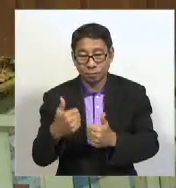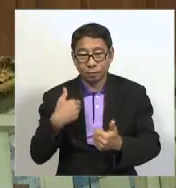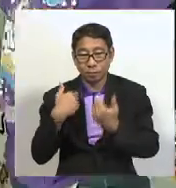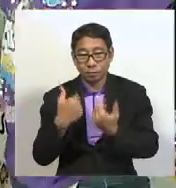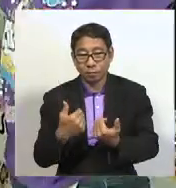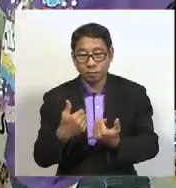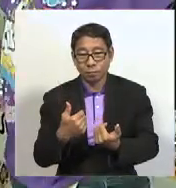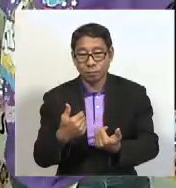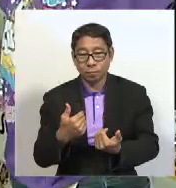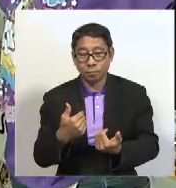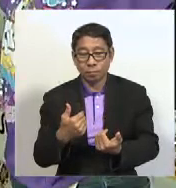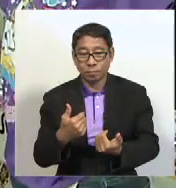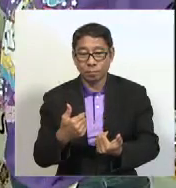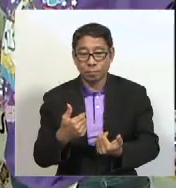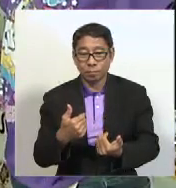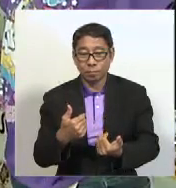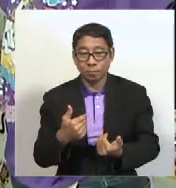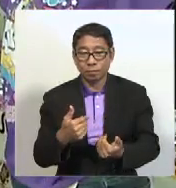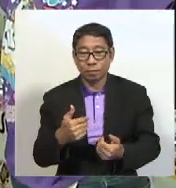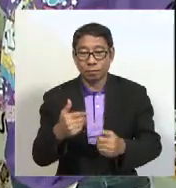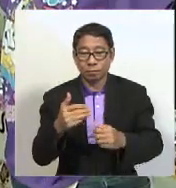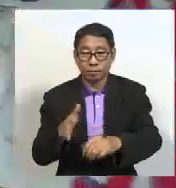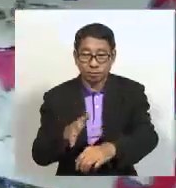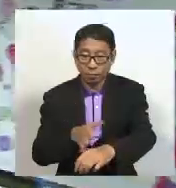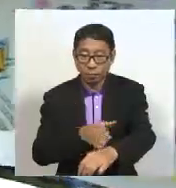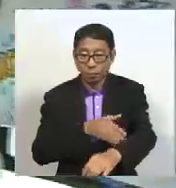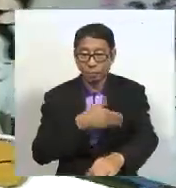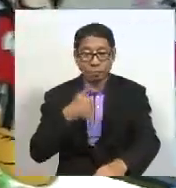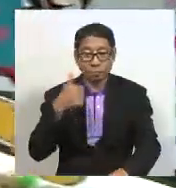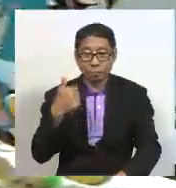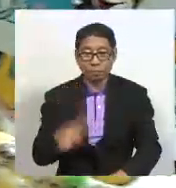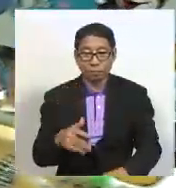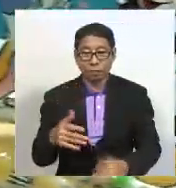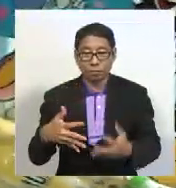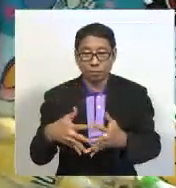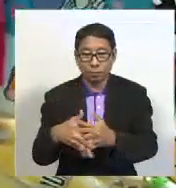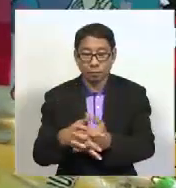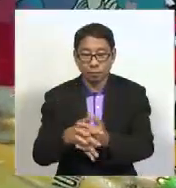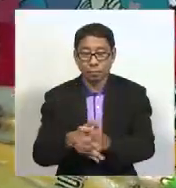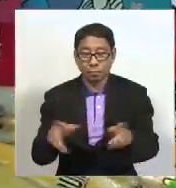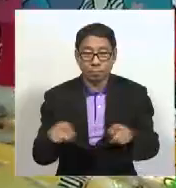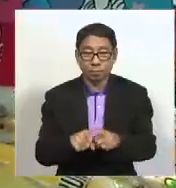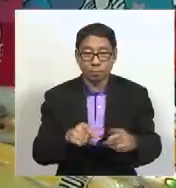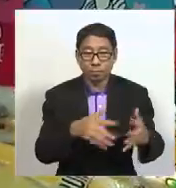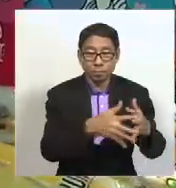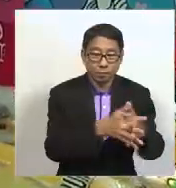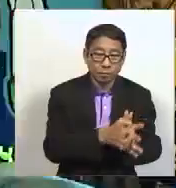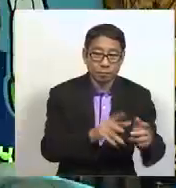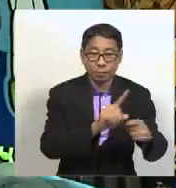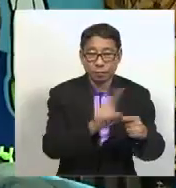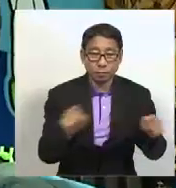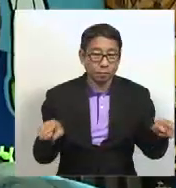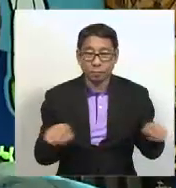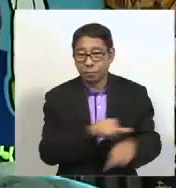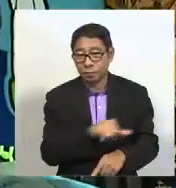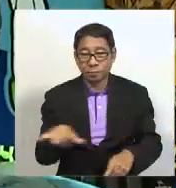แล้วก็ไม่นานแป๊บนึงเดี๋ยวเงินก็เข้ากระเป๋าเหมือนกับการใช้จ่ายกระเป๋า1เลย ค่ะ แล้วสิ่ง